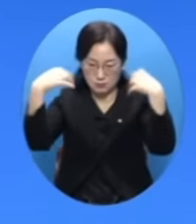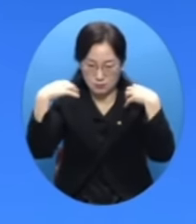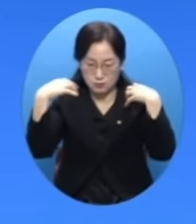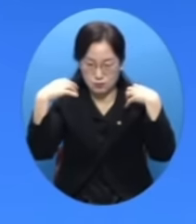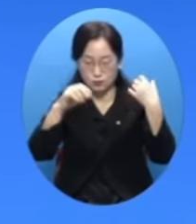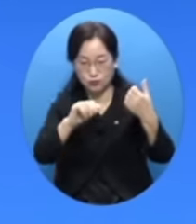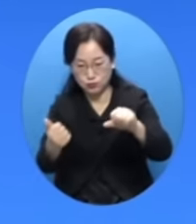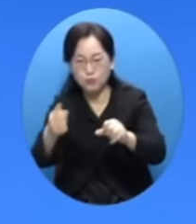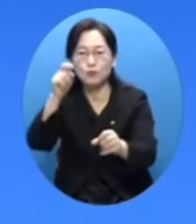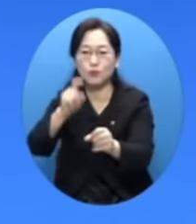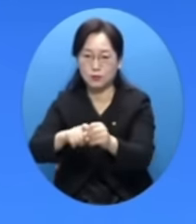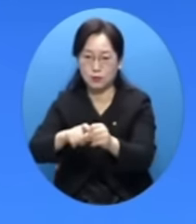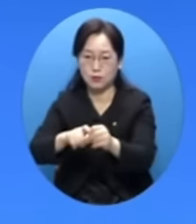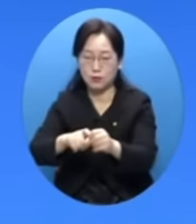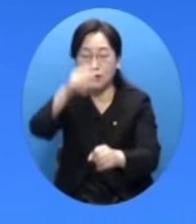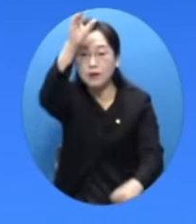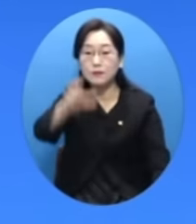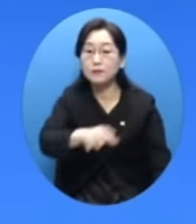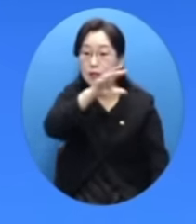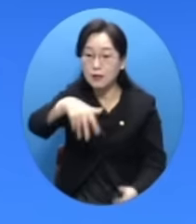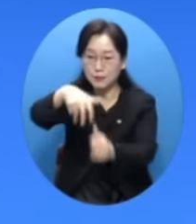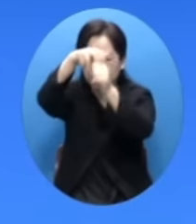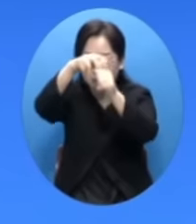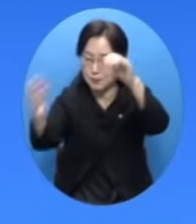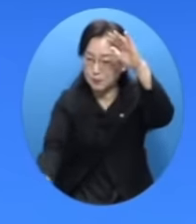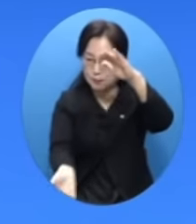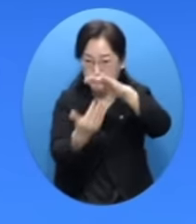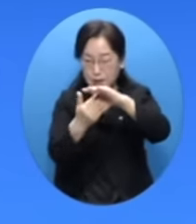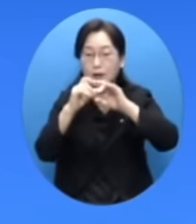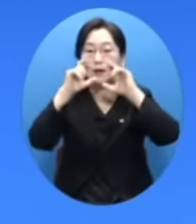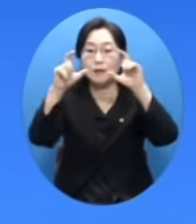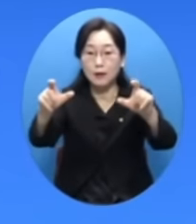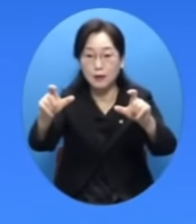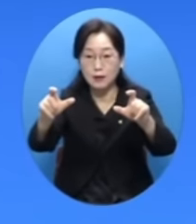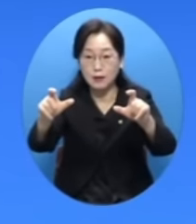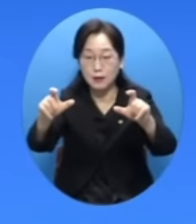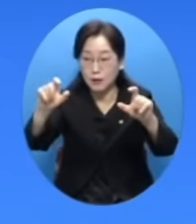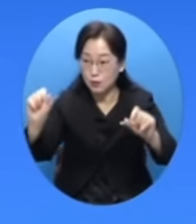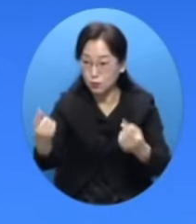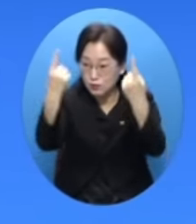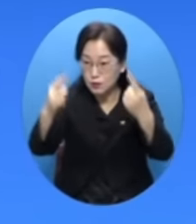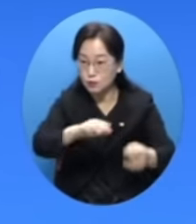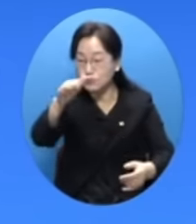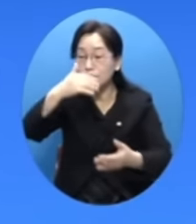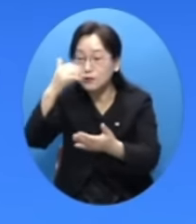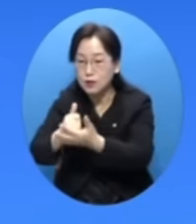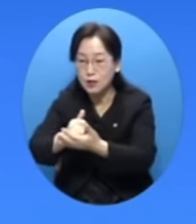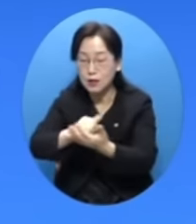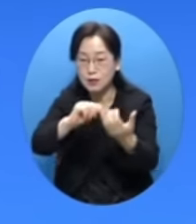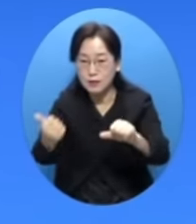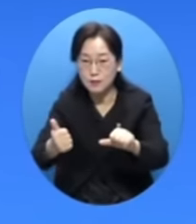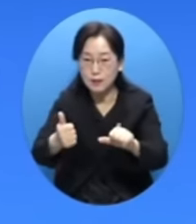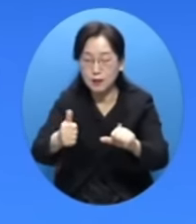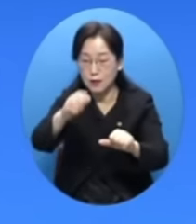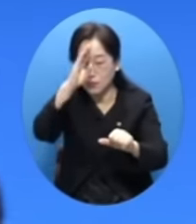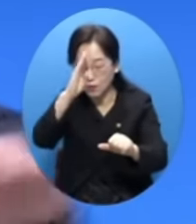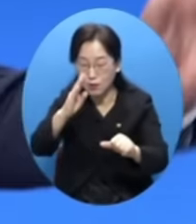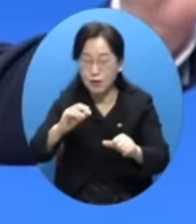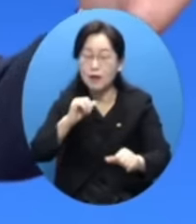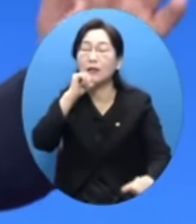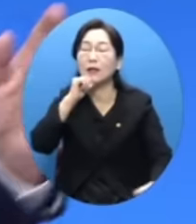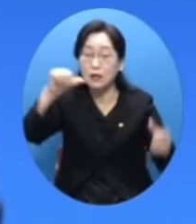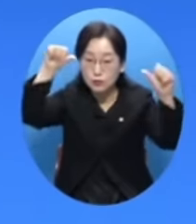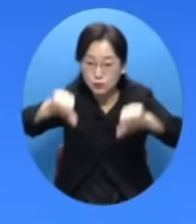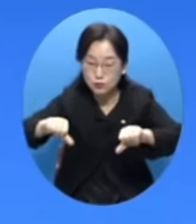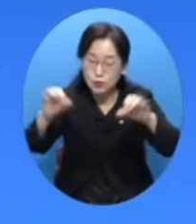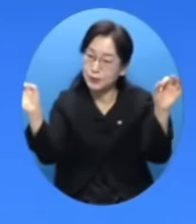오신 것입니다. 십자가에서 다 이루었다 하실 때에 우리의 죄와 사망, 질병, 가난, 저주가 다 사라진